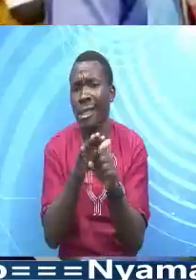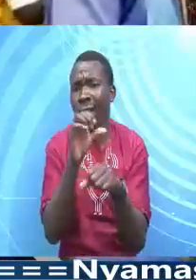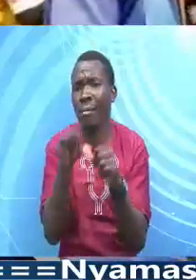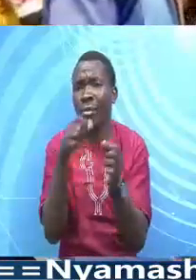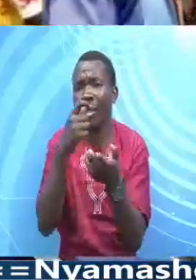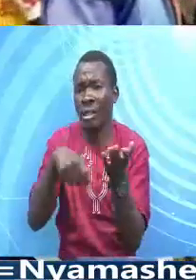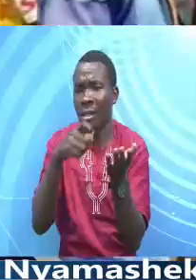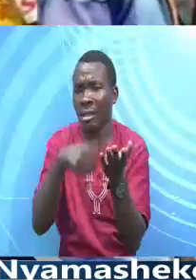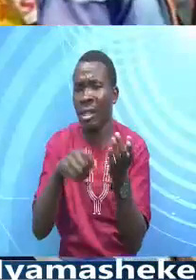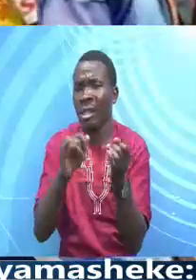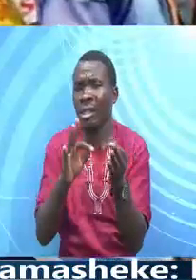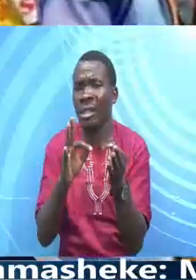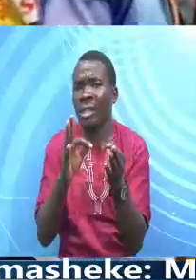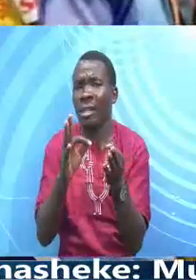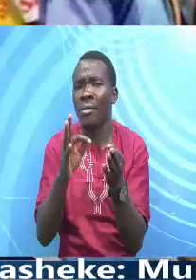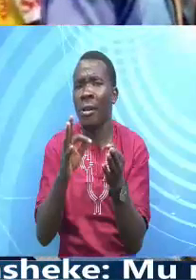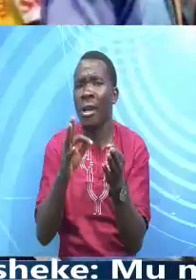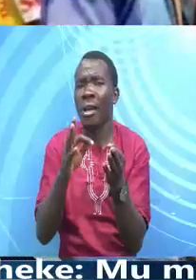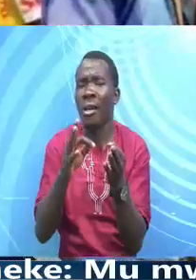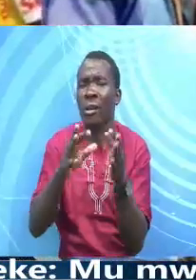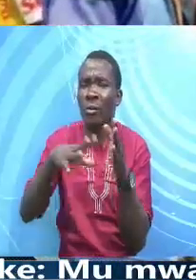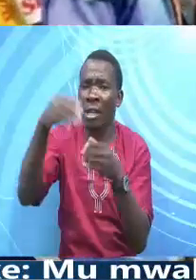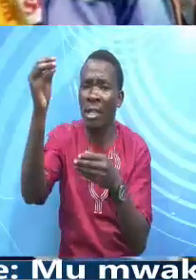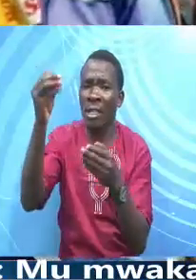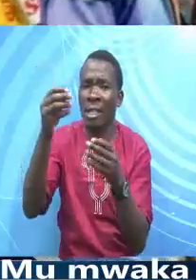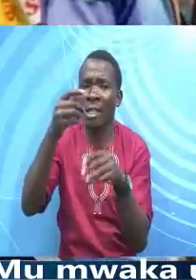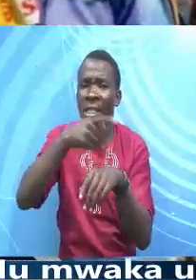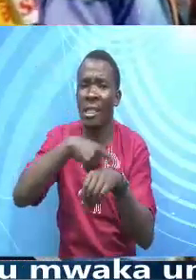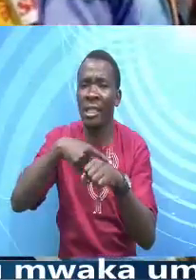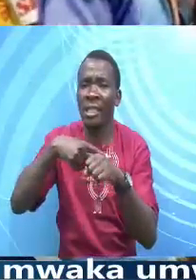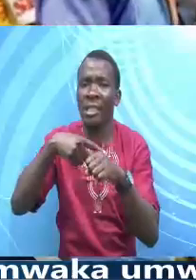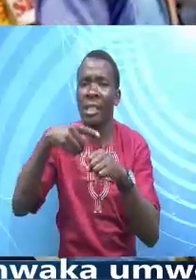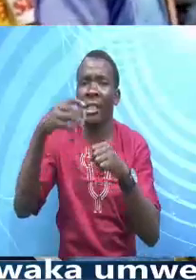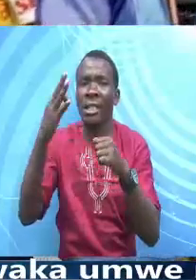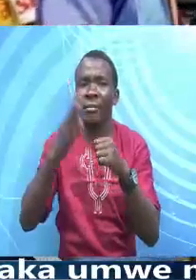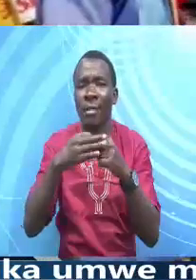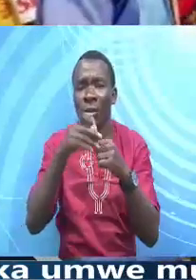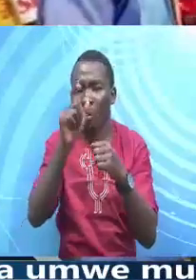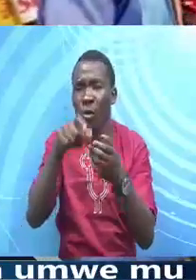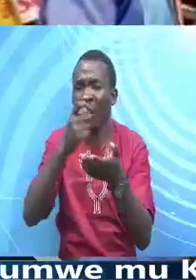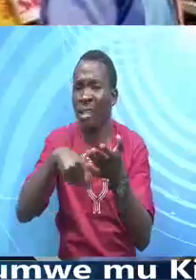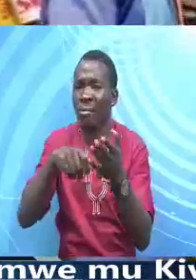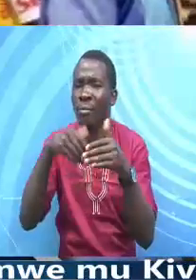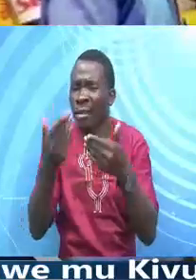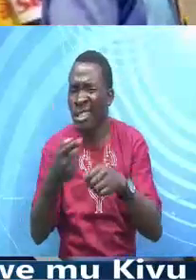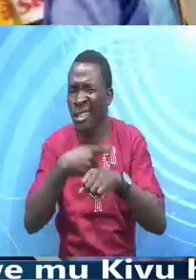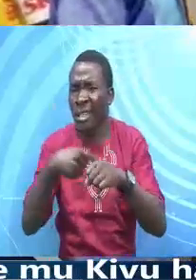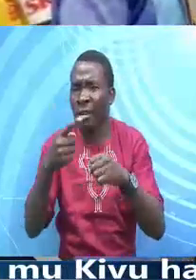si niba twatahaga saa 2 mu ndagasora, none ukaba ari saa 12 ubwo gusora ubwo bicashwunze.